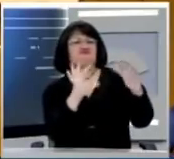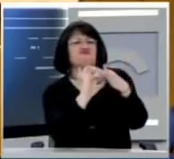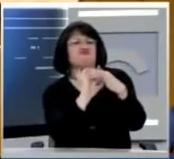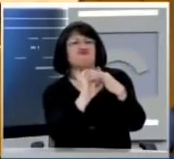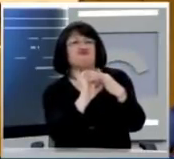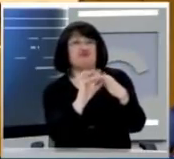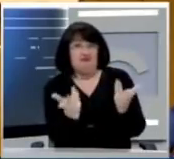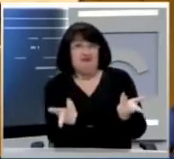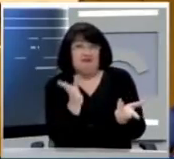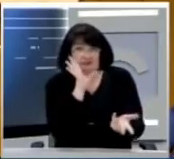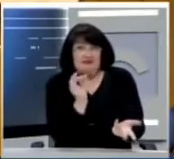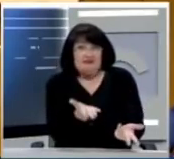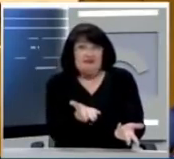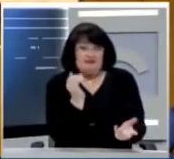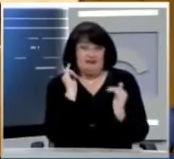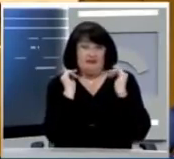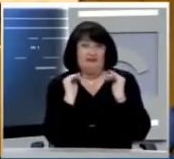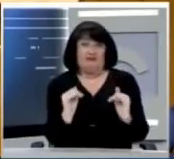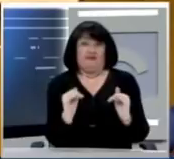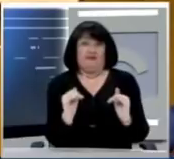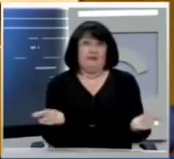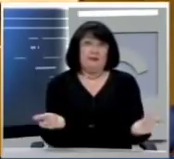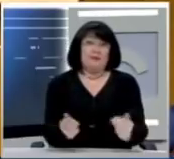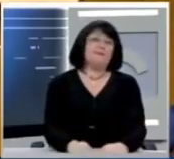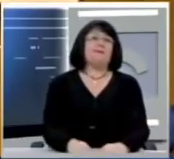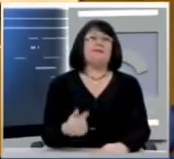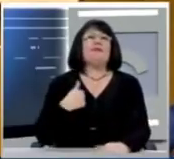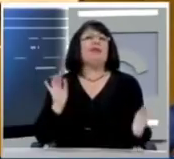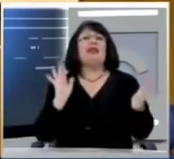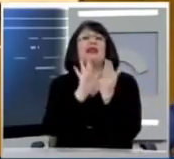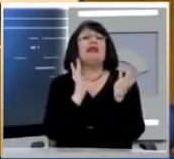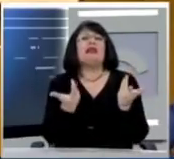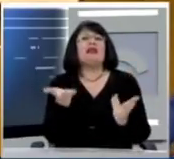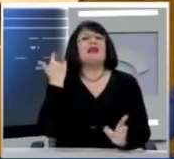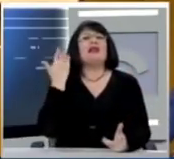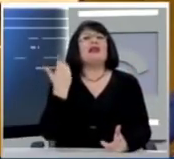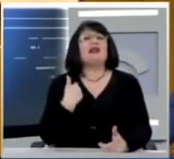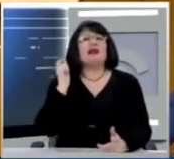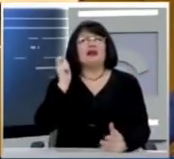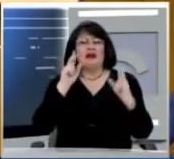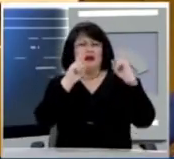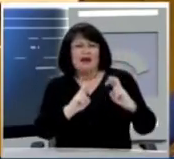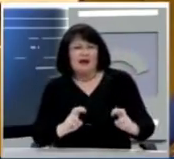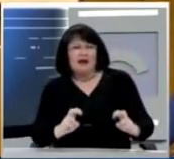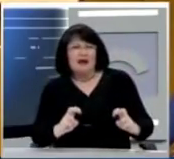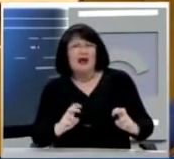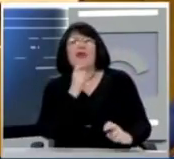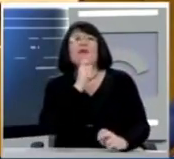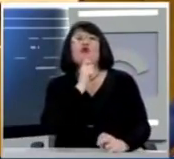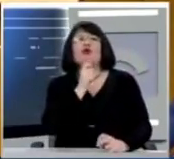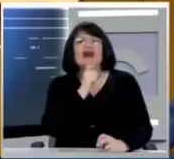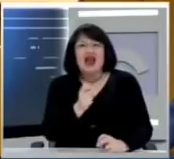ήταν έτσι. Και δεν είναι ακόμα. Είχαμε να αντιμετωπίσουμε το πολιτικό έλεγχο μέσων ενημέρωσης και